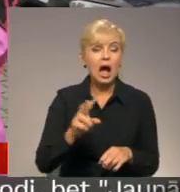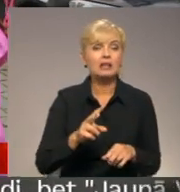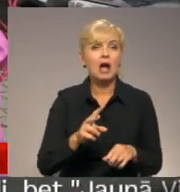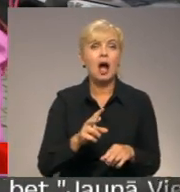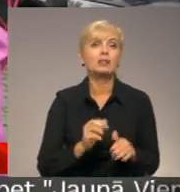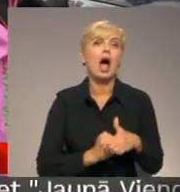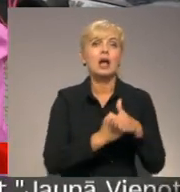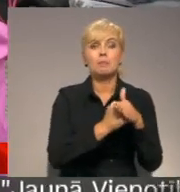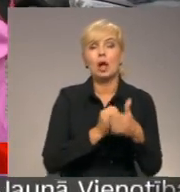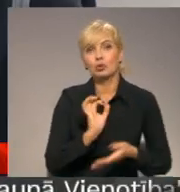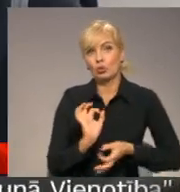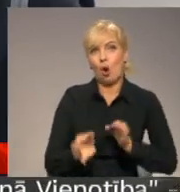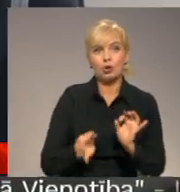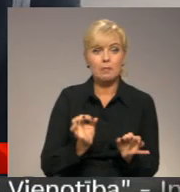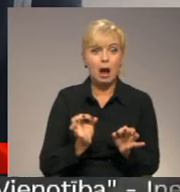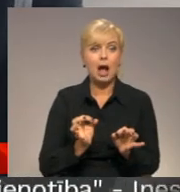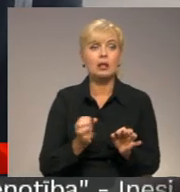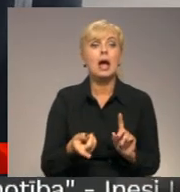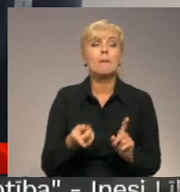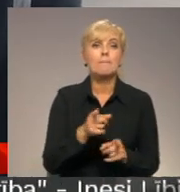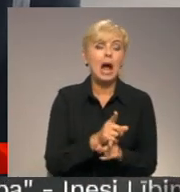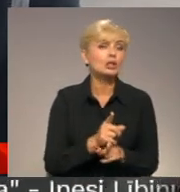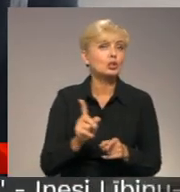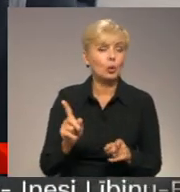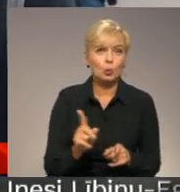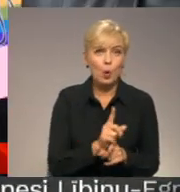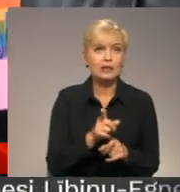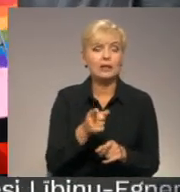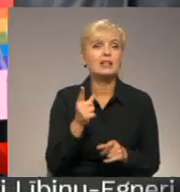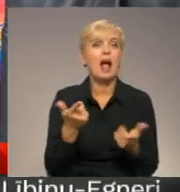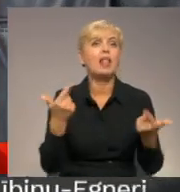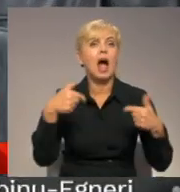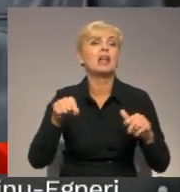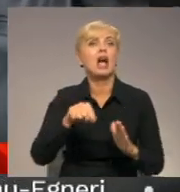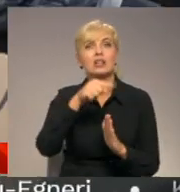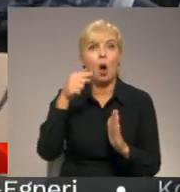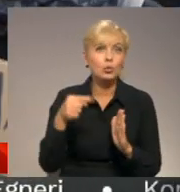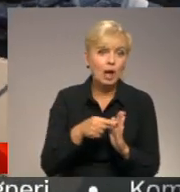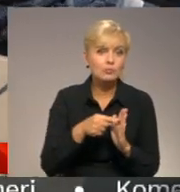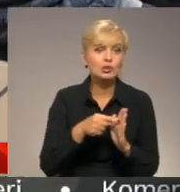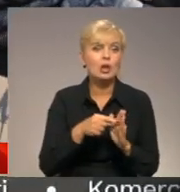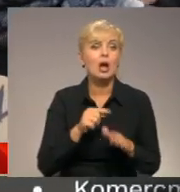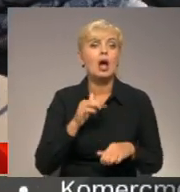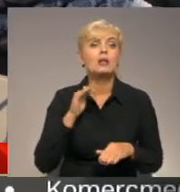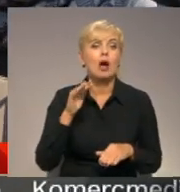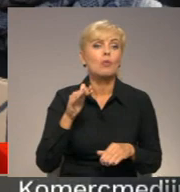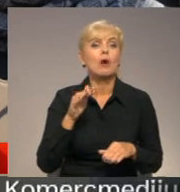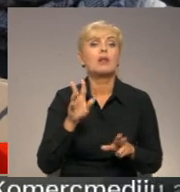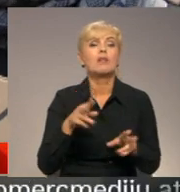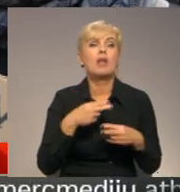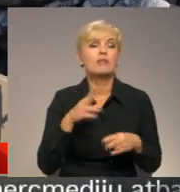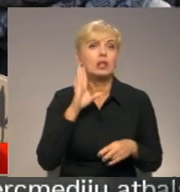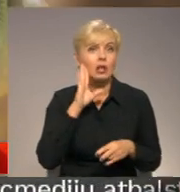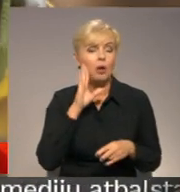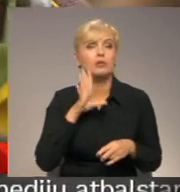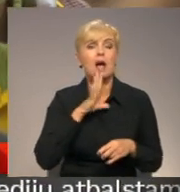atbalstīt normālību. Mainīsies noteikti, tas ir vairs tikai laika jautājums. Mēs esam nākot, mums tas būtu jāklausās, bet mēs